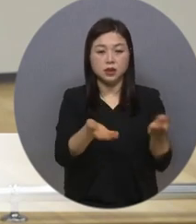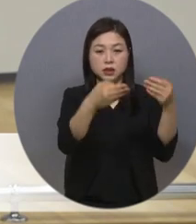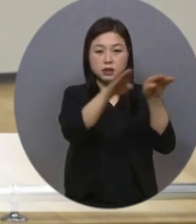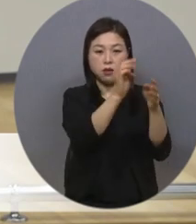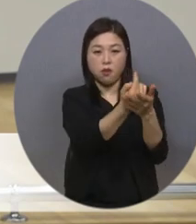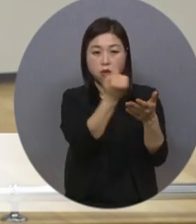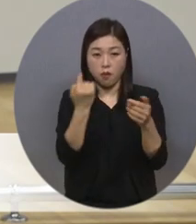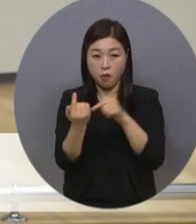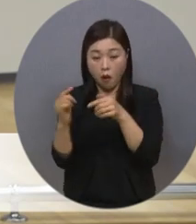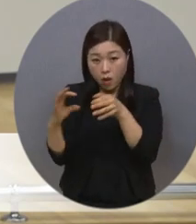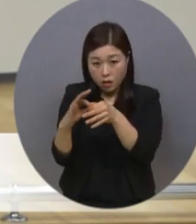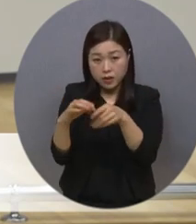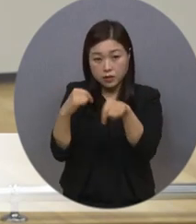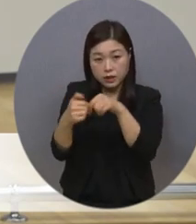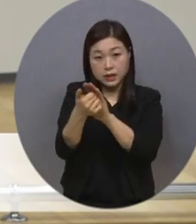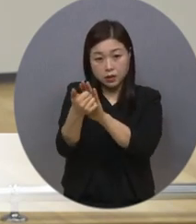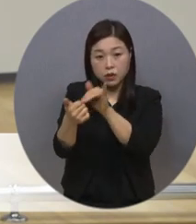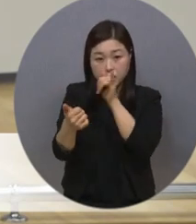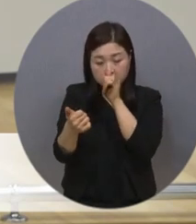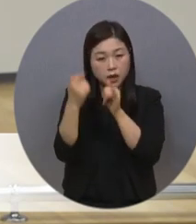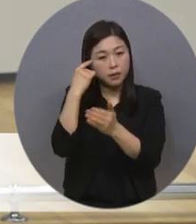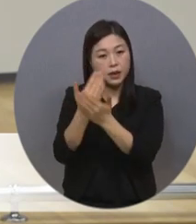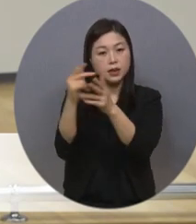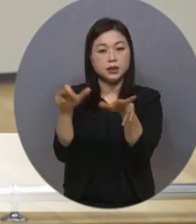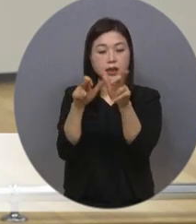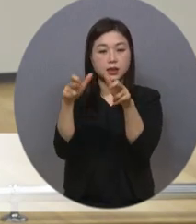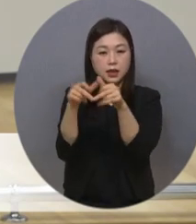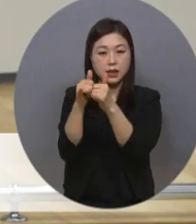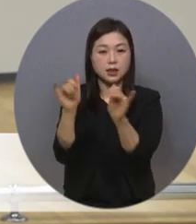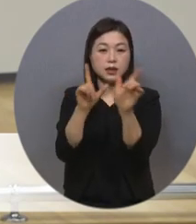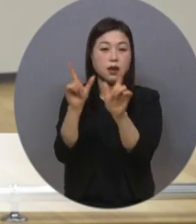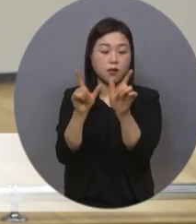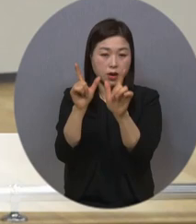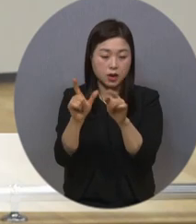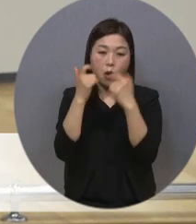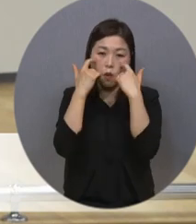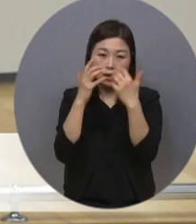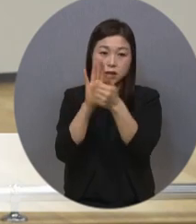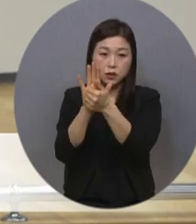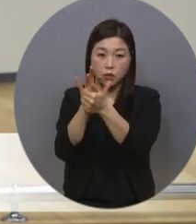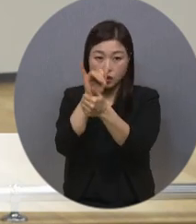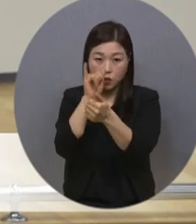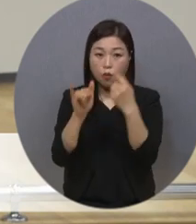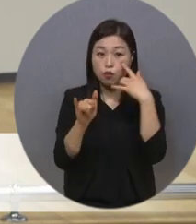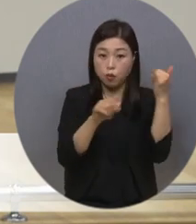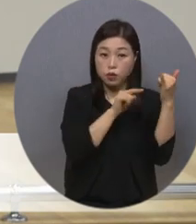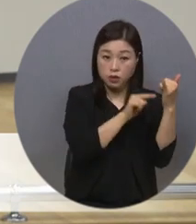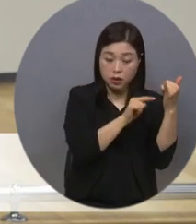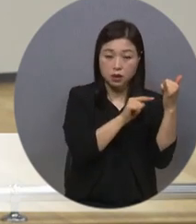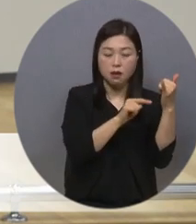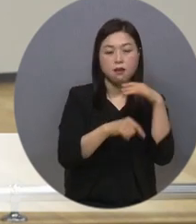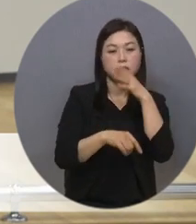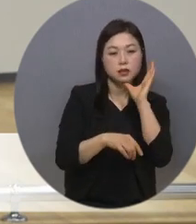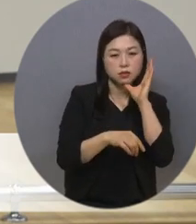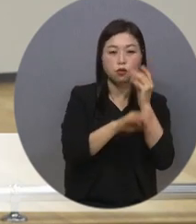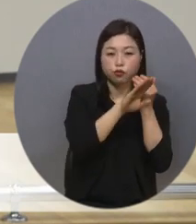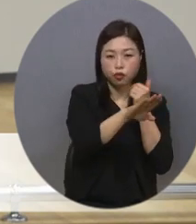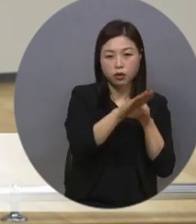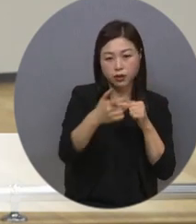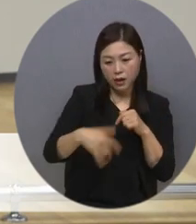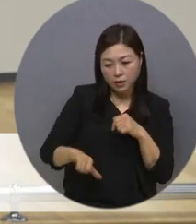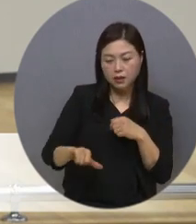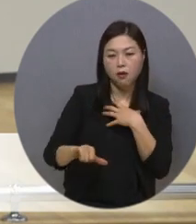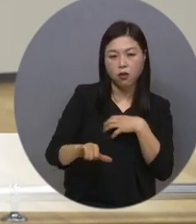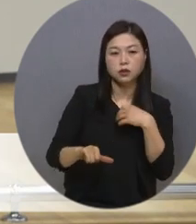마련되어 정말 우리 발달 장애인들의 삶이 또 보장이 되고 또 부모들이 또 어떤 그 노후에 걱정이